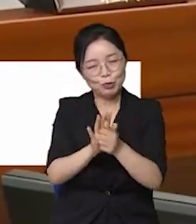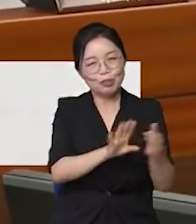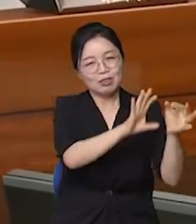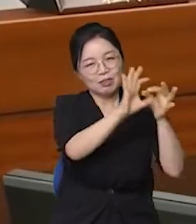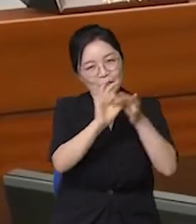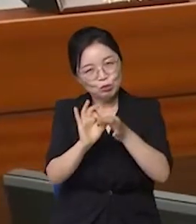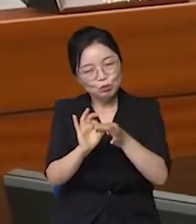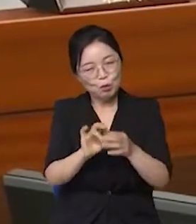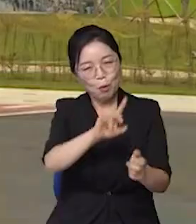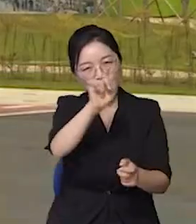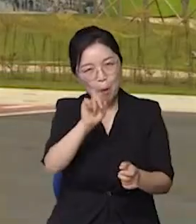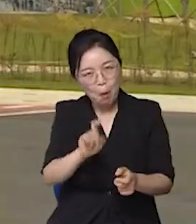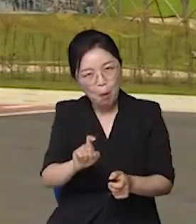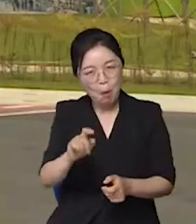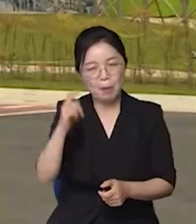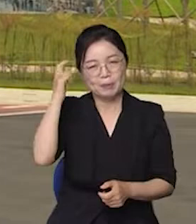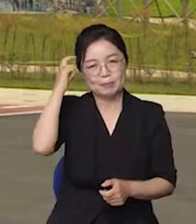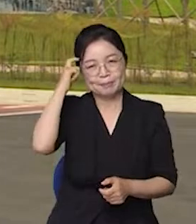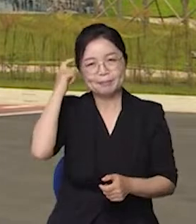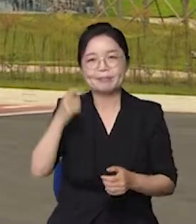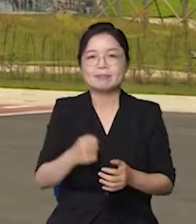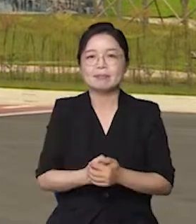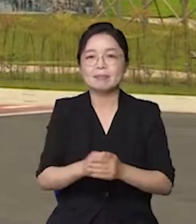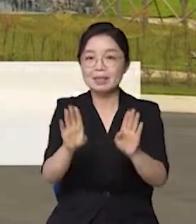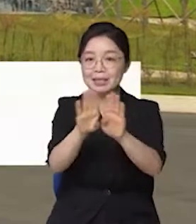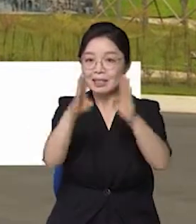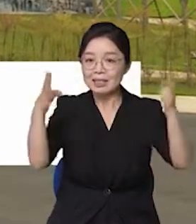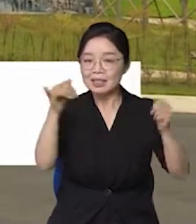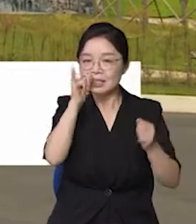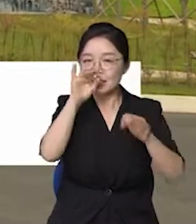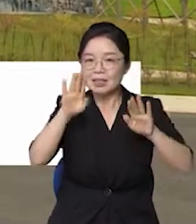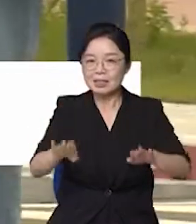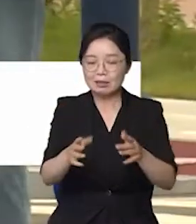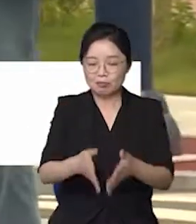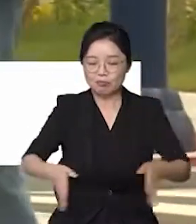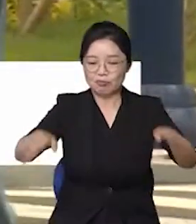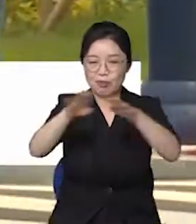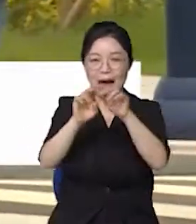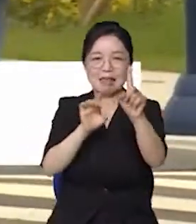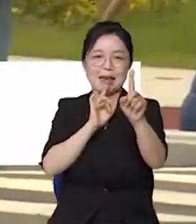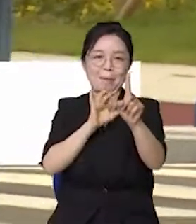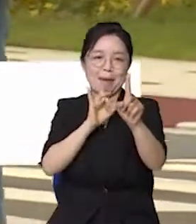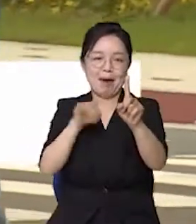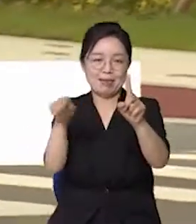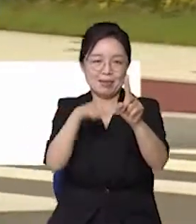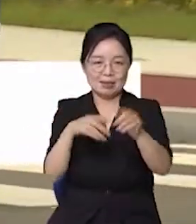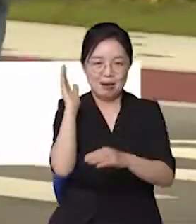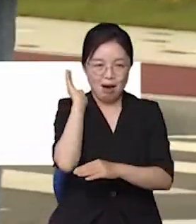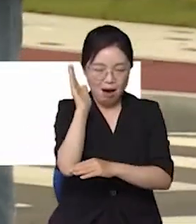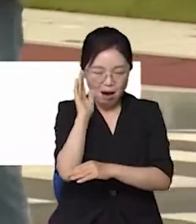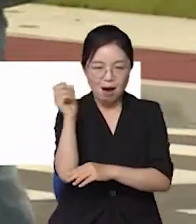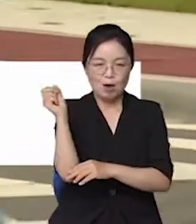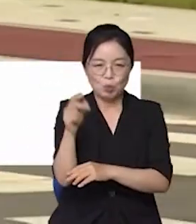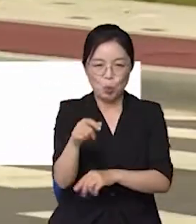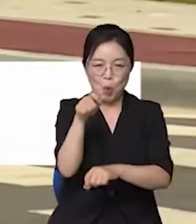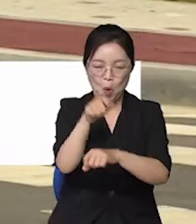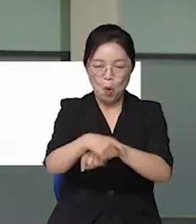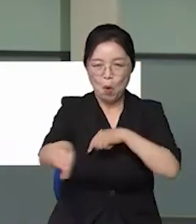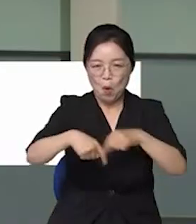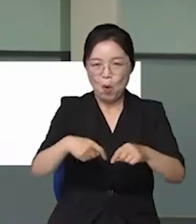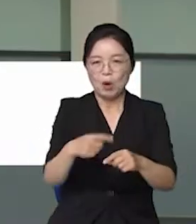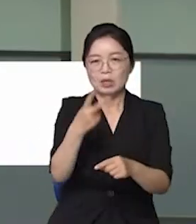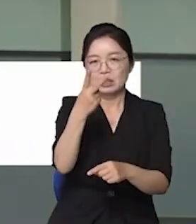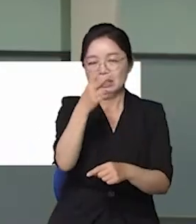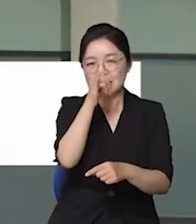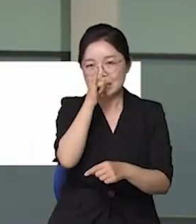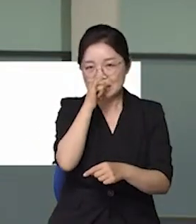이어질지 관건입니다. 개교는 했지만 아직 사촌 규모의 한계동에서 강의와 행정 업무를 병행하고 있어